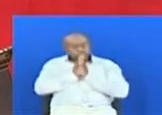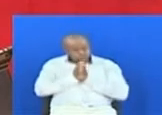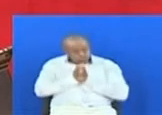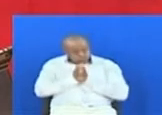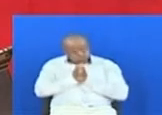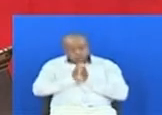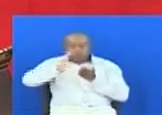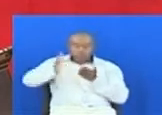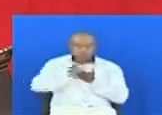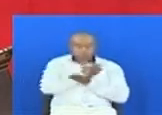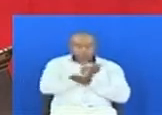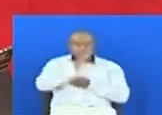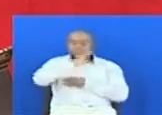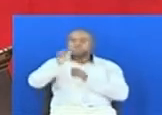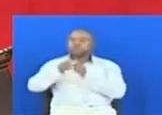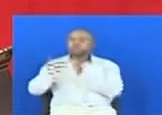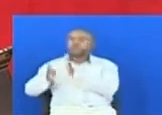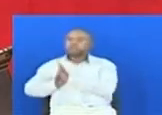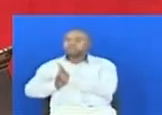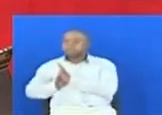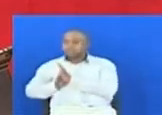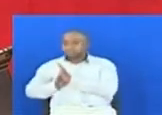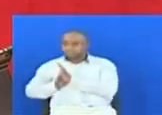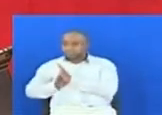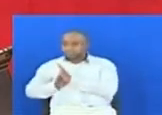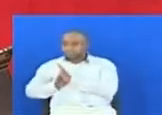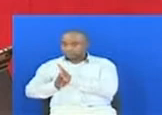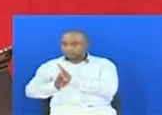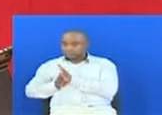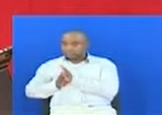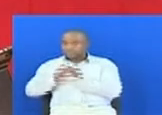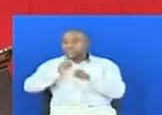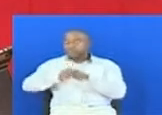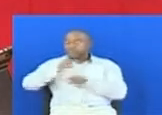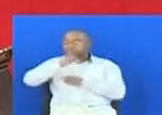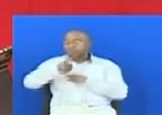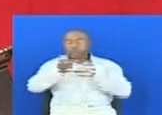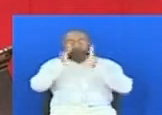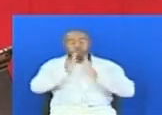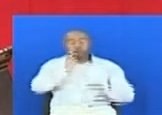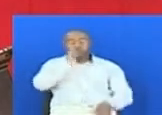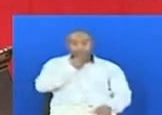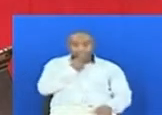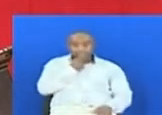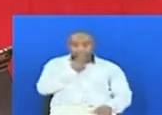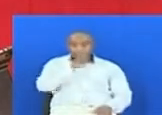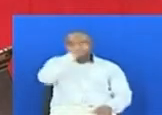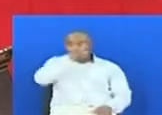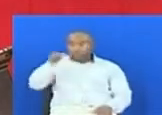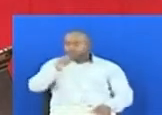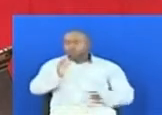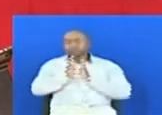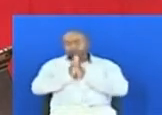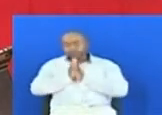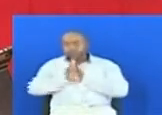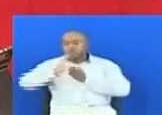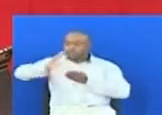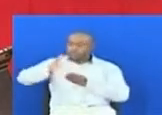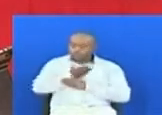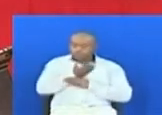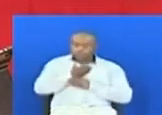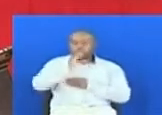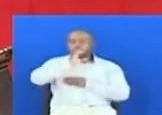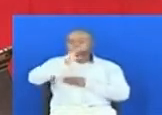iondoke. Kipindi chote ambacho wenzetu kwenye mwezi mtukufu wa Ramadhani walikuwa naombea corona ili iweze kuondoka kwenye taifa